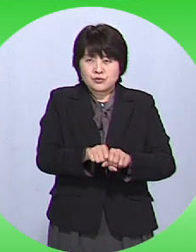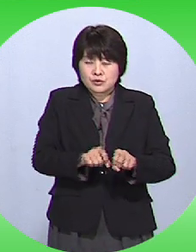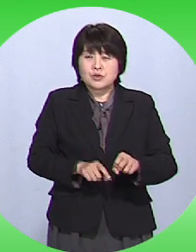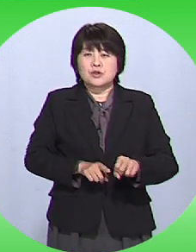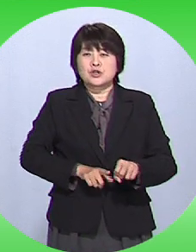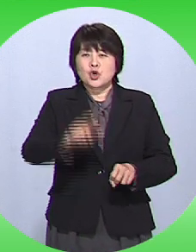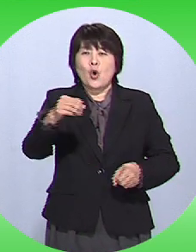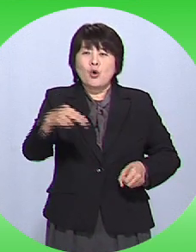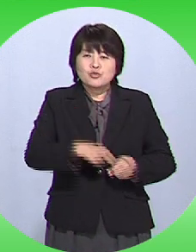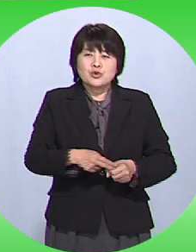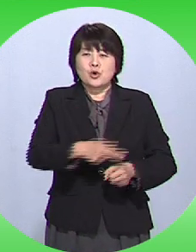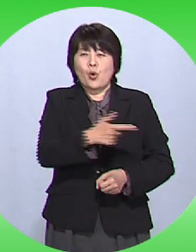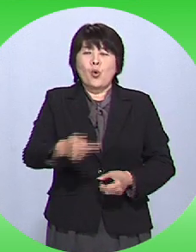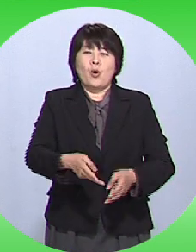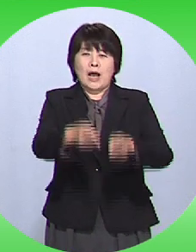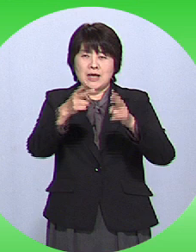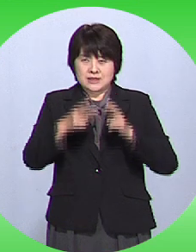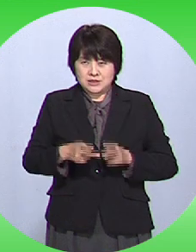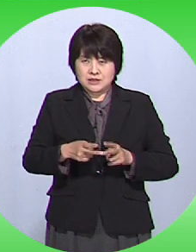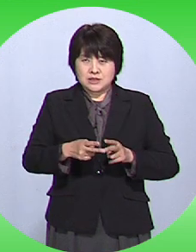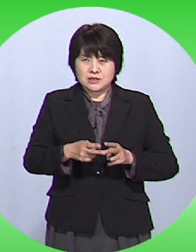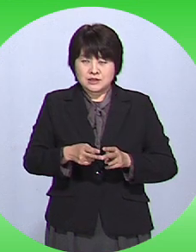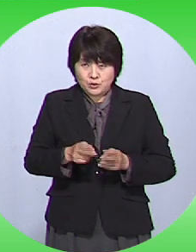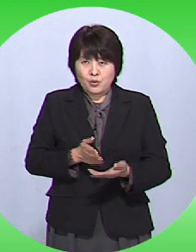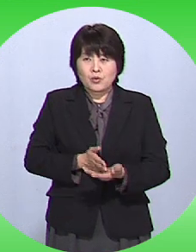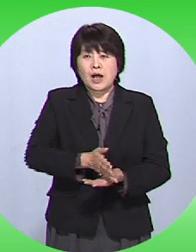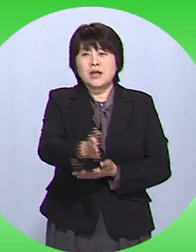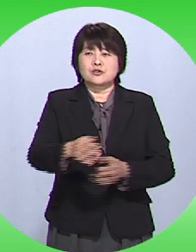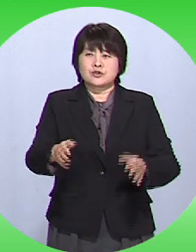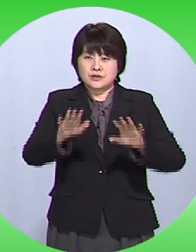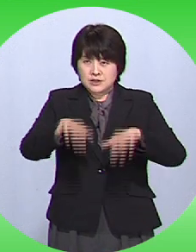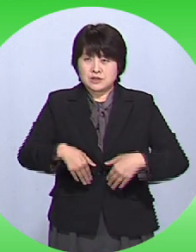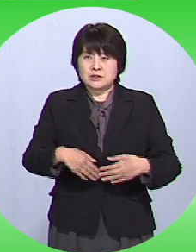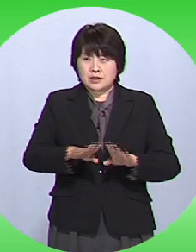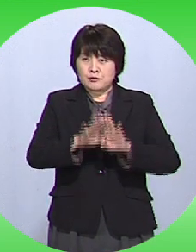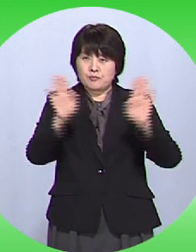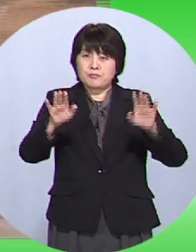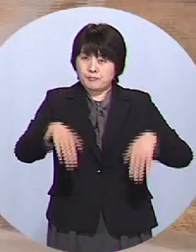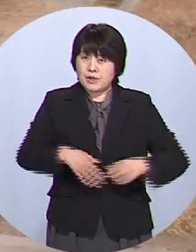線上部大橋の完成記念式典が行われました。